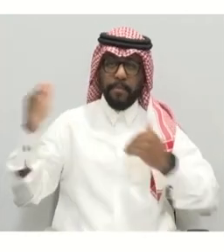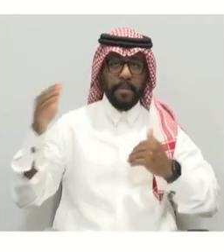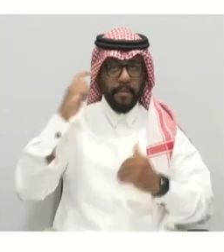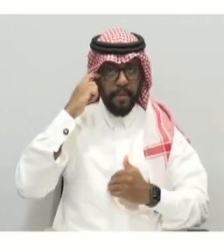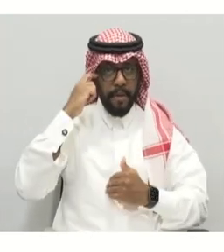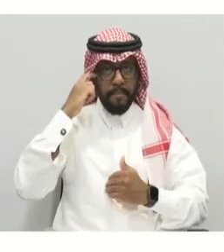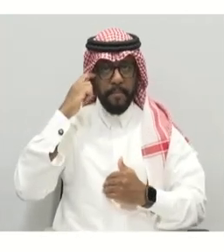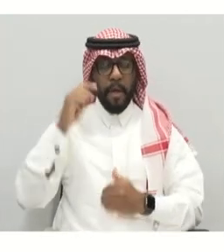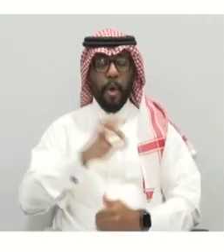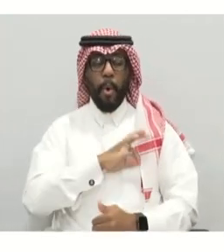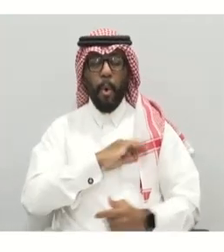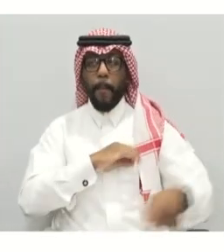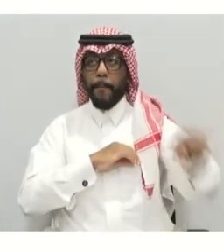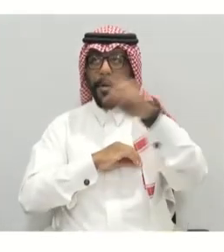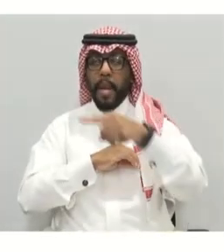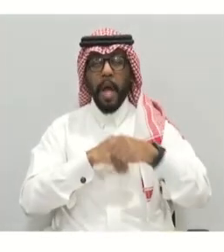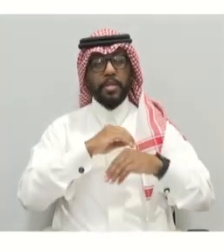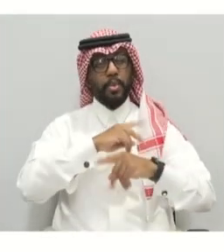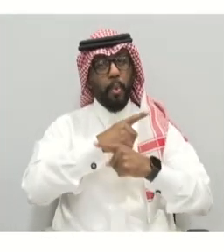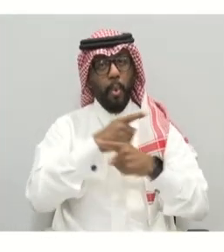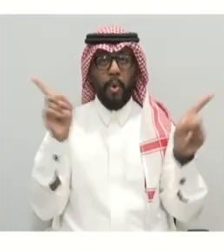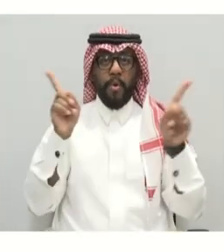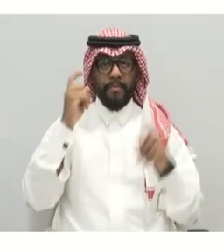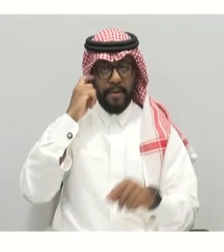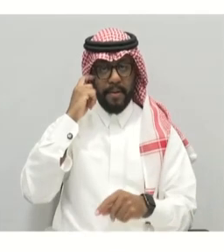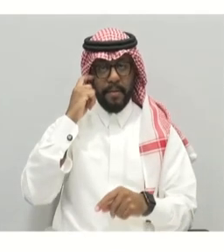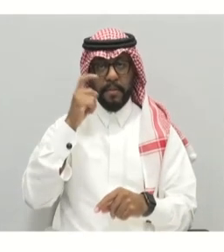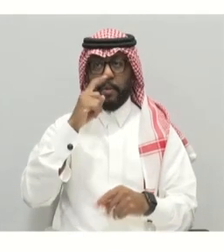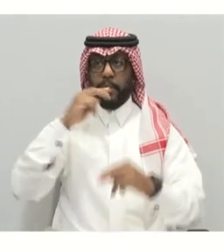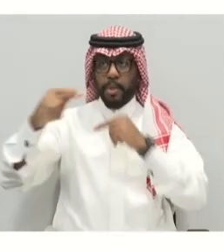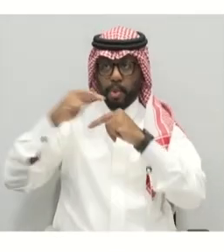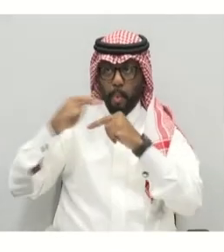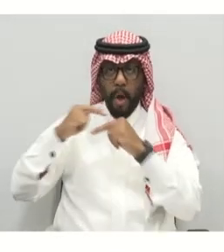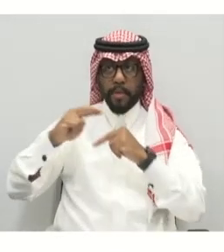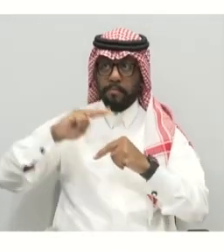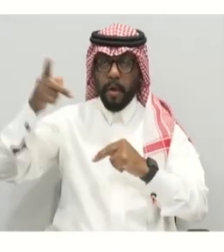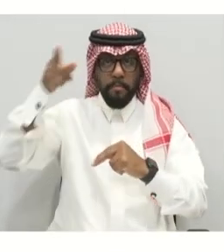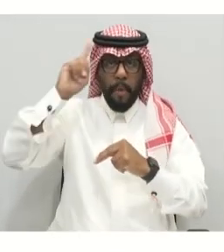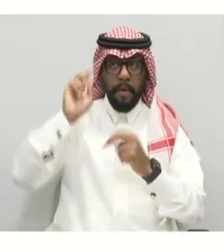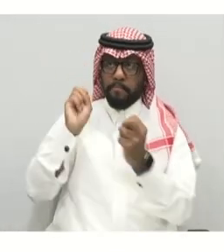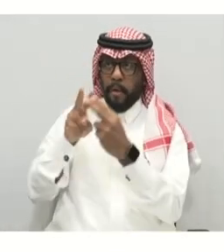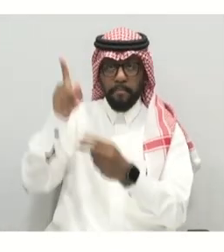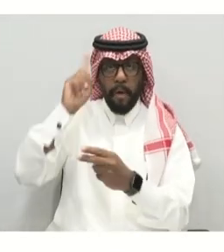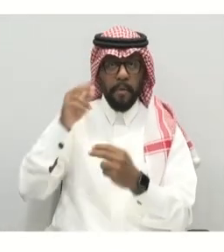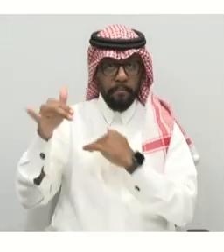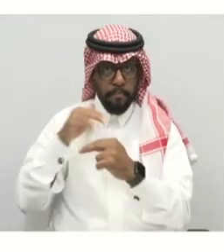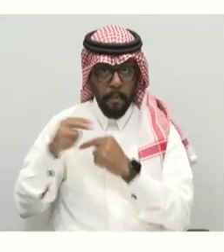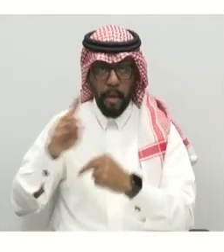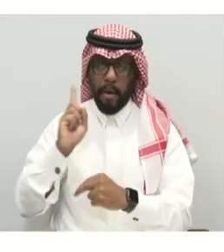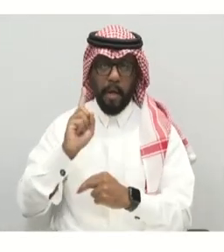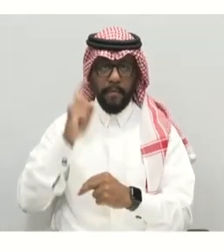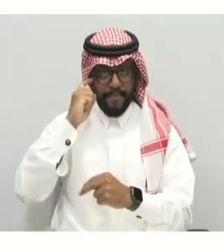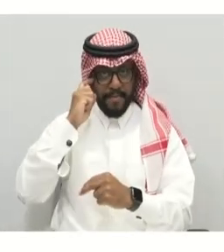للاخرين ما احب لنفسي ان لا اتواصل مع من لا اعرفهم ايضا